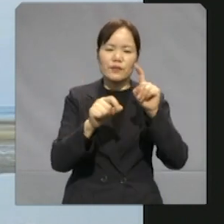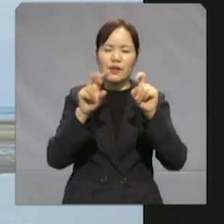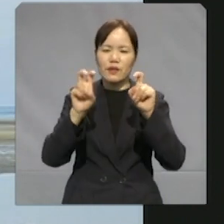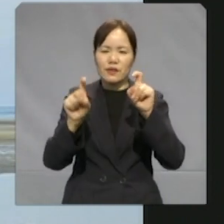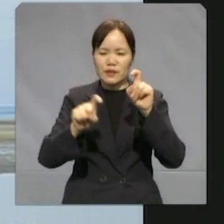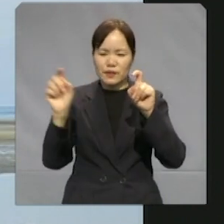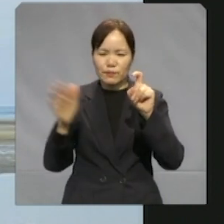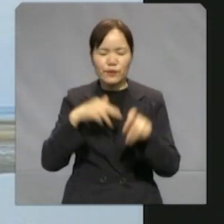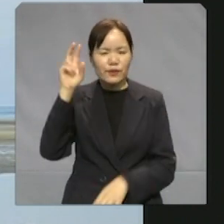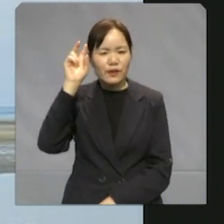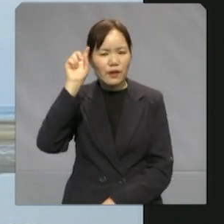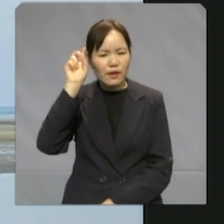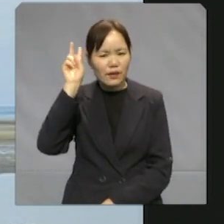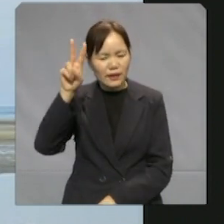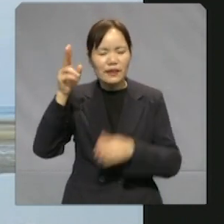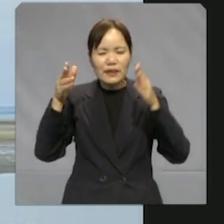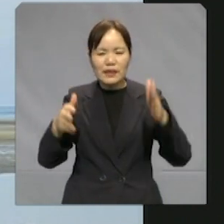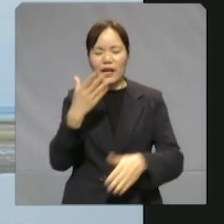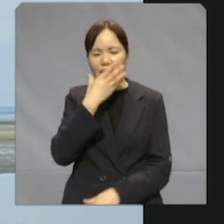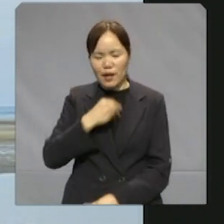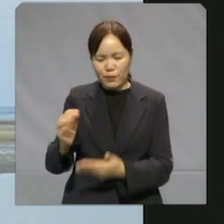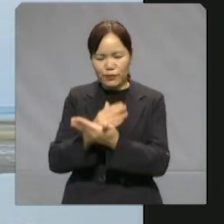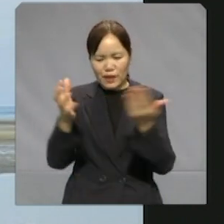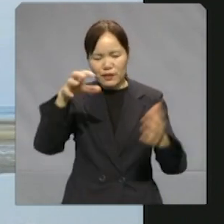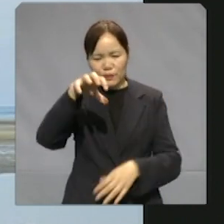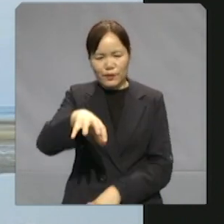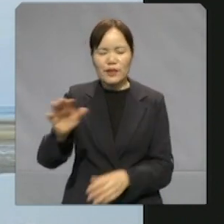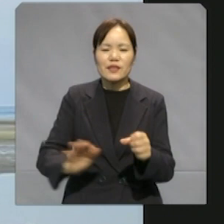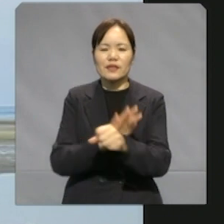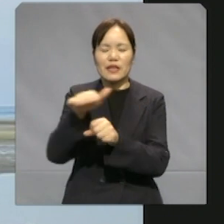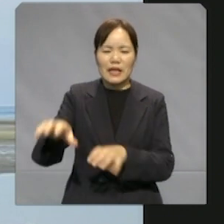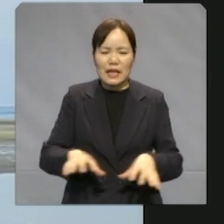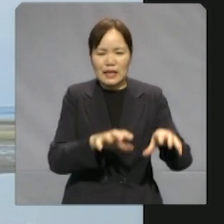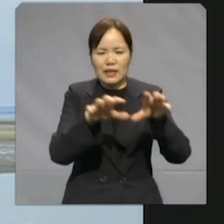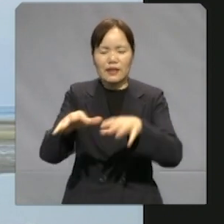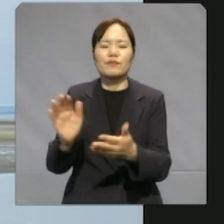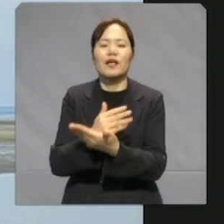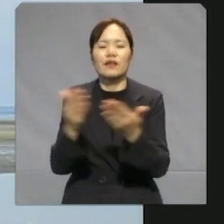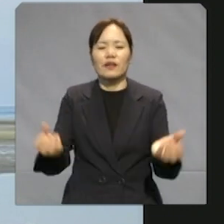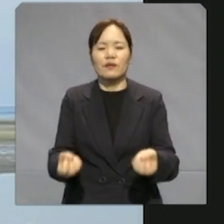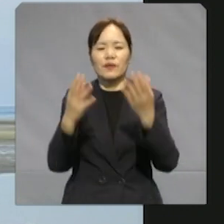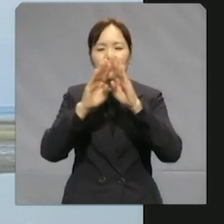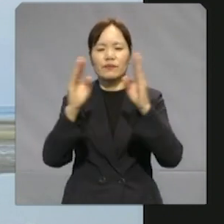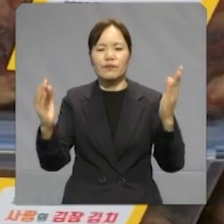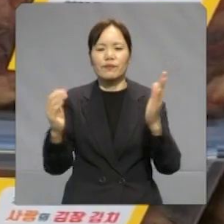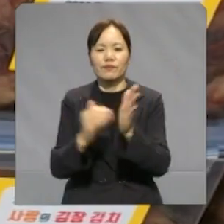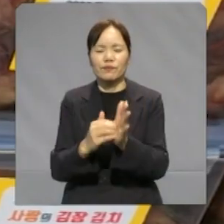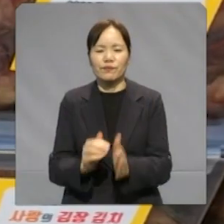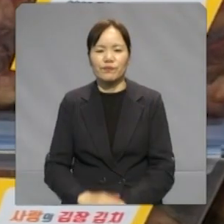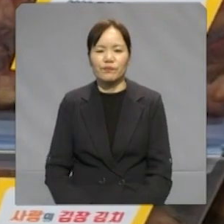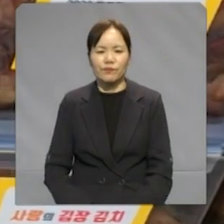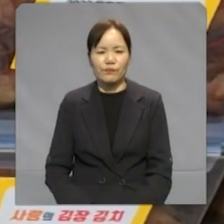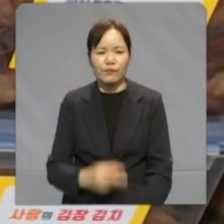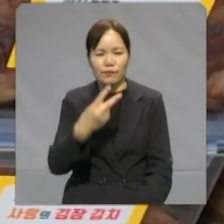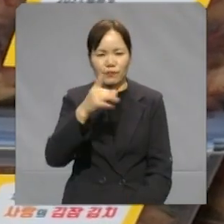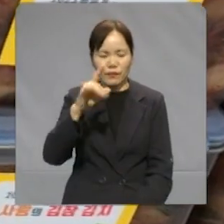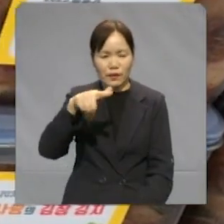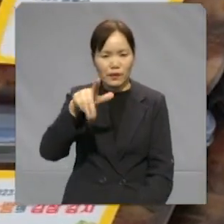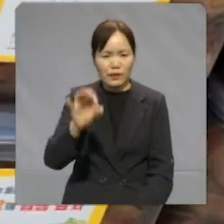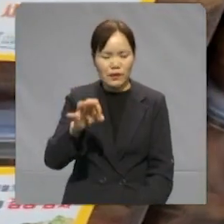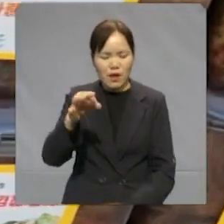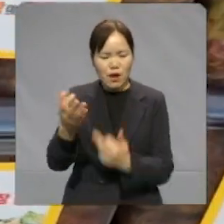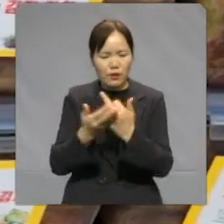이틀간 행복 나눔터에서 사랑의 김장김치 나눔 행사를 열었습니다. 대청도에